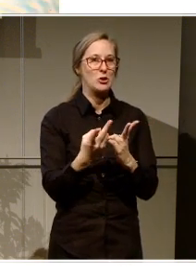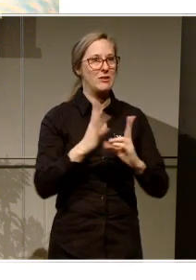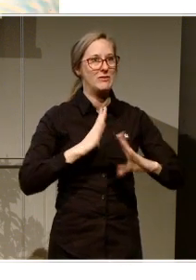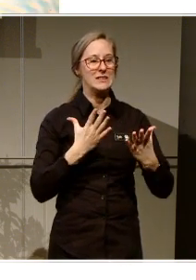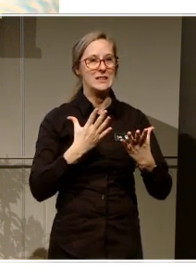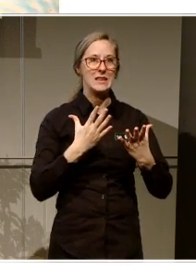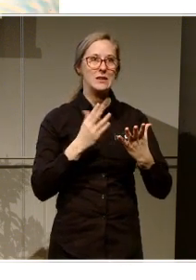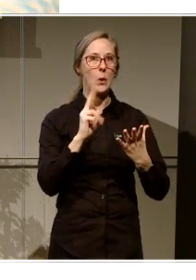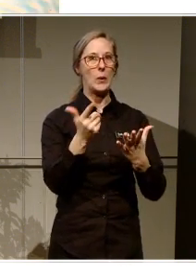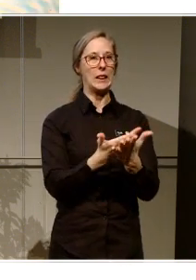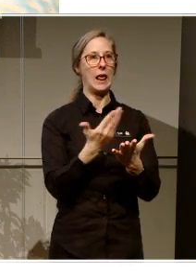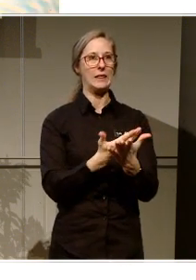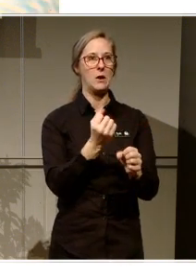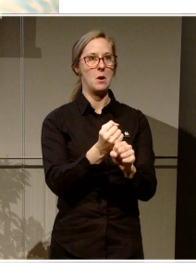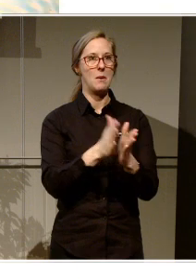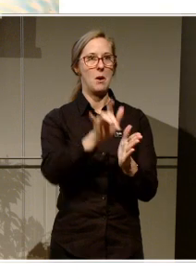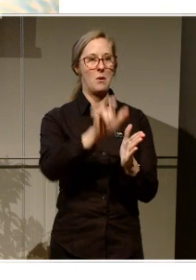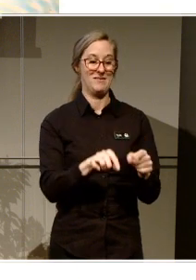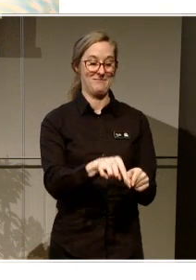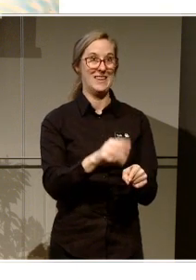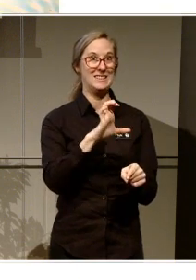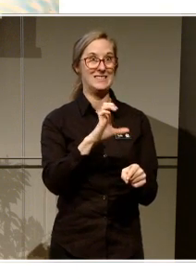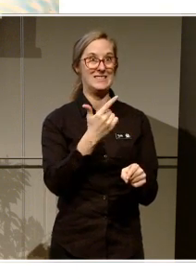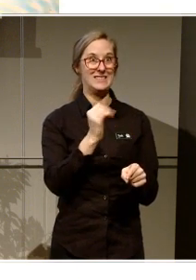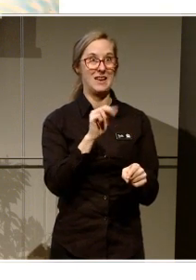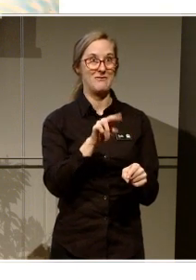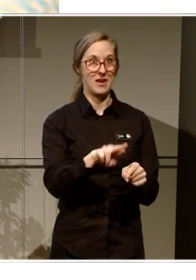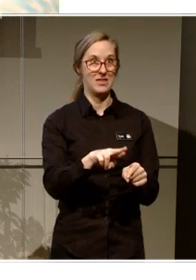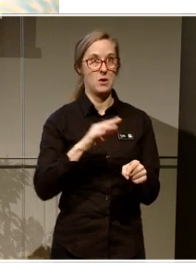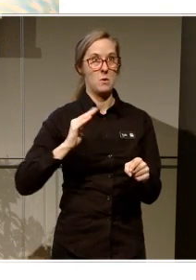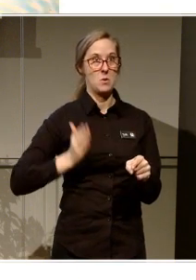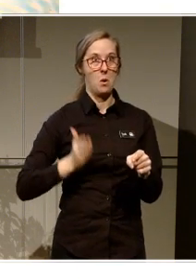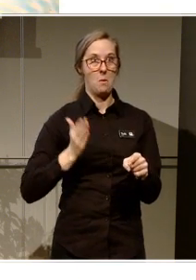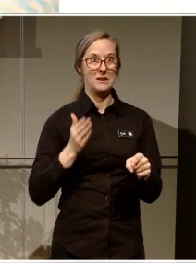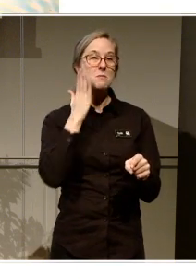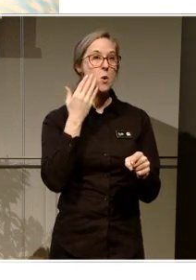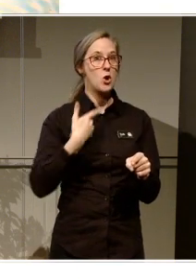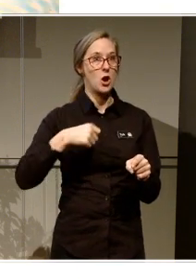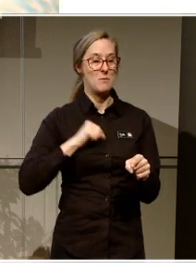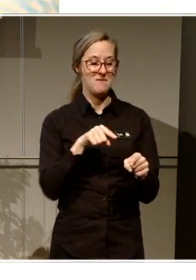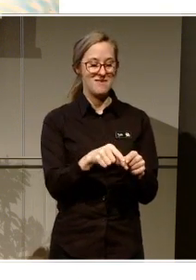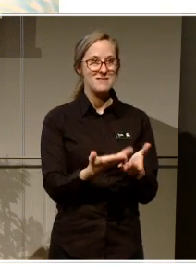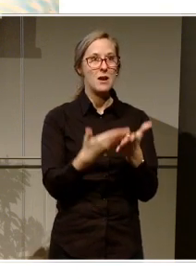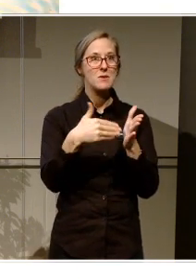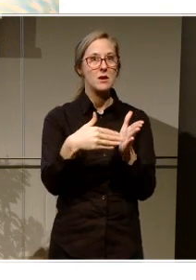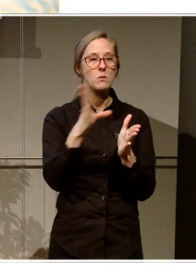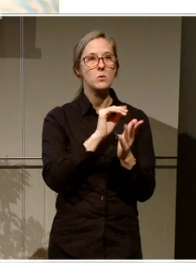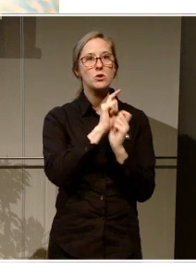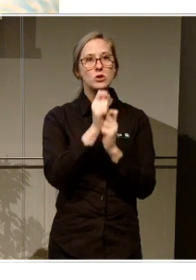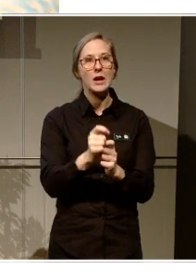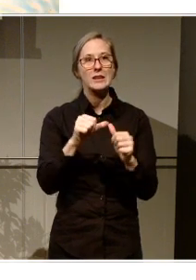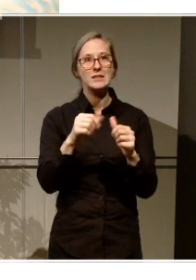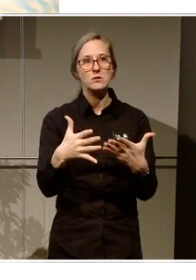jobbar med Stefan. Stefan bor i Örebro. Stefan är en robot som hjälper till när man söker tillstånd för